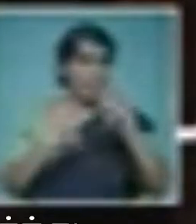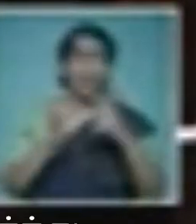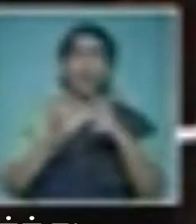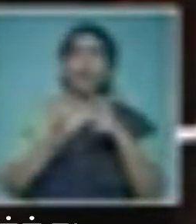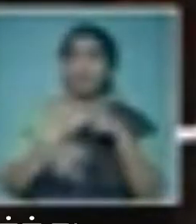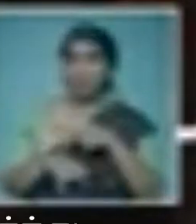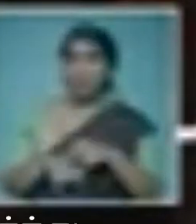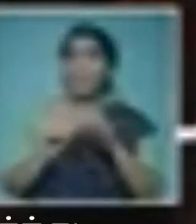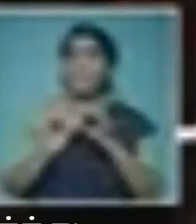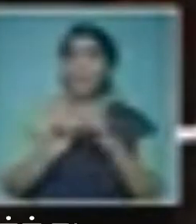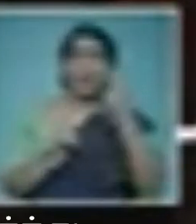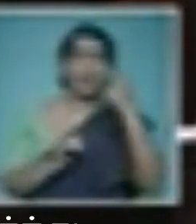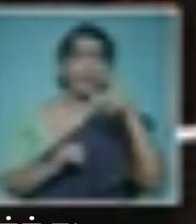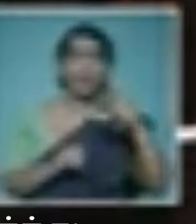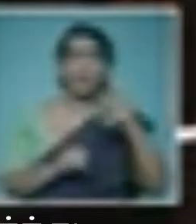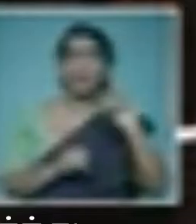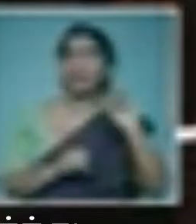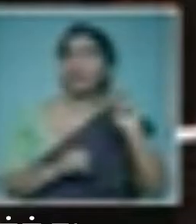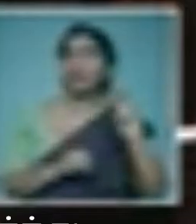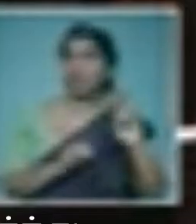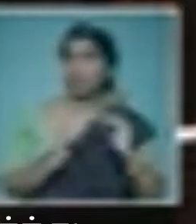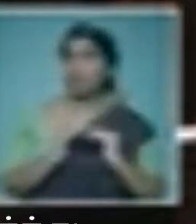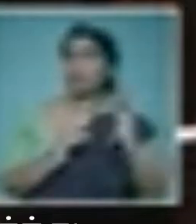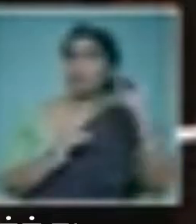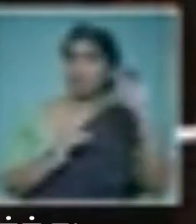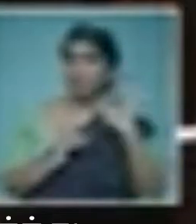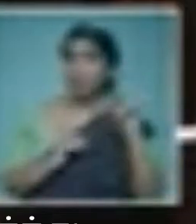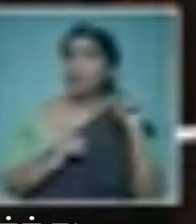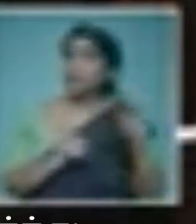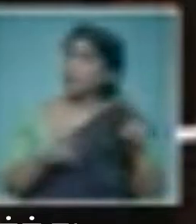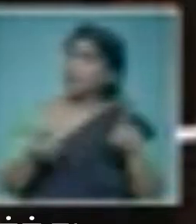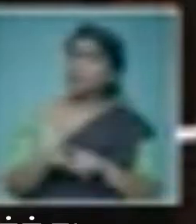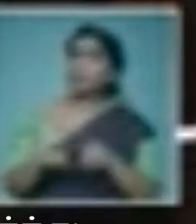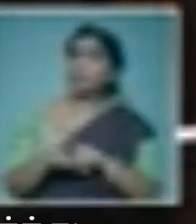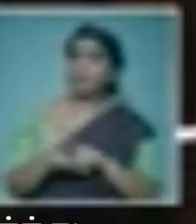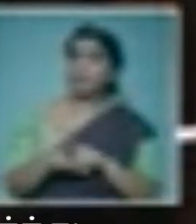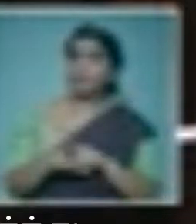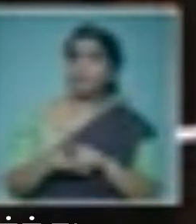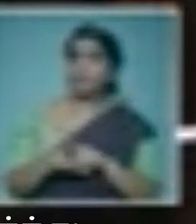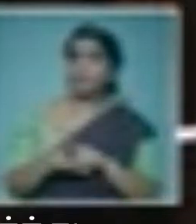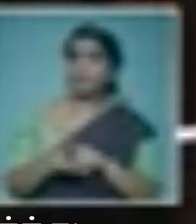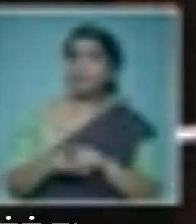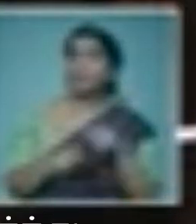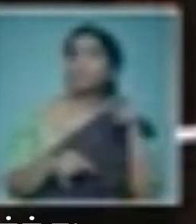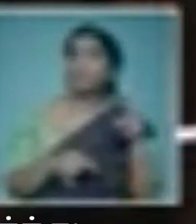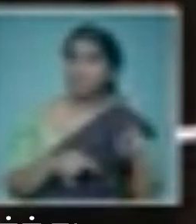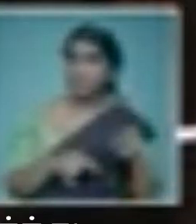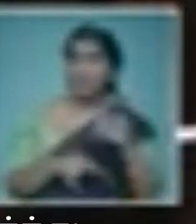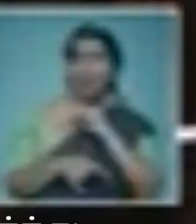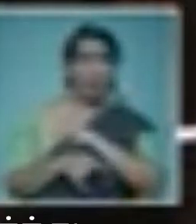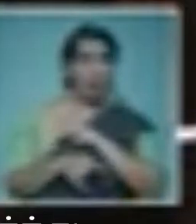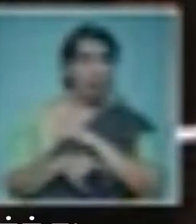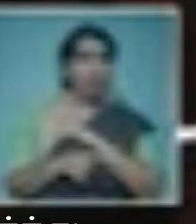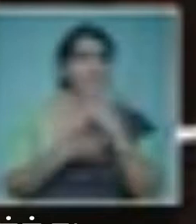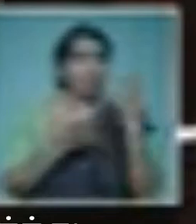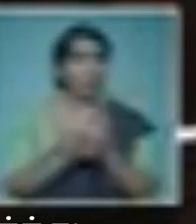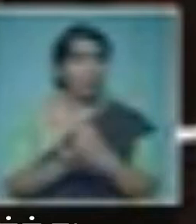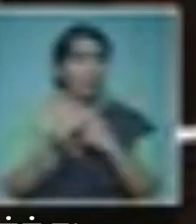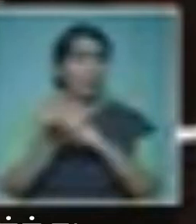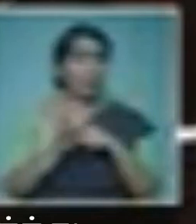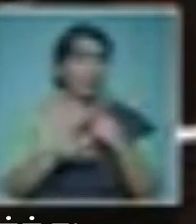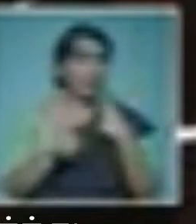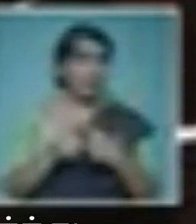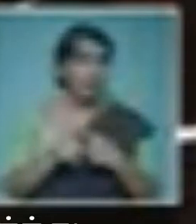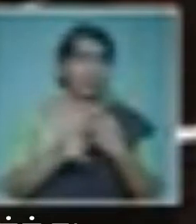එක බිලියන 1763ක් දක්වා වර්ධනය කරලා තියෙනවා. ඒ වගේම තමයි මේ ආදායම උපයා ගන්න මේ බදු හරහා